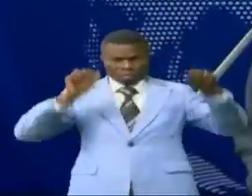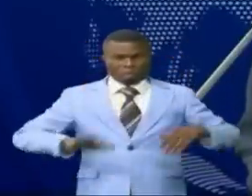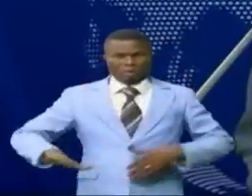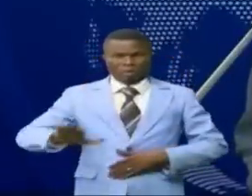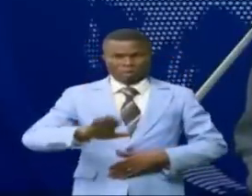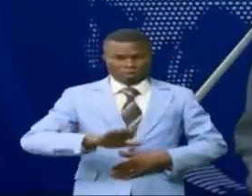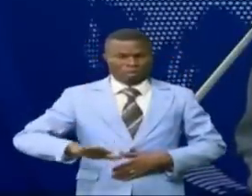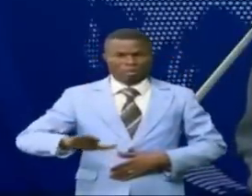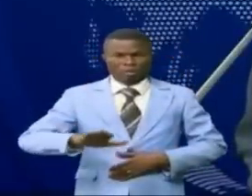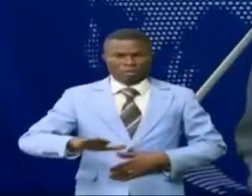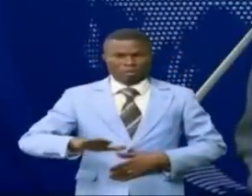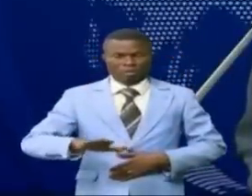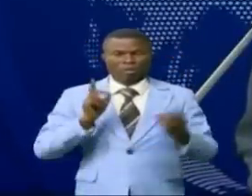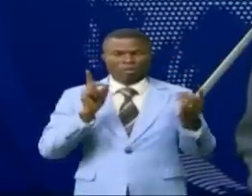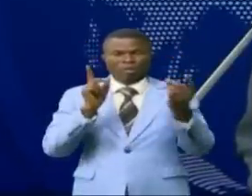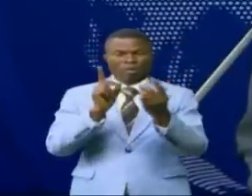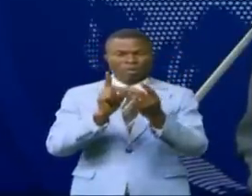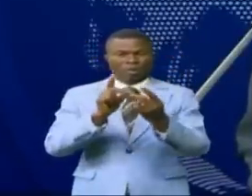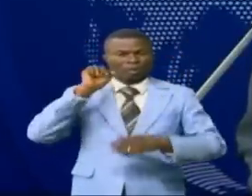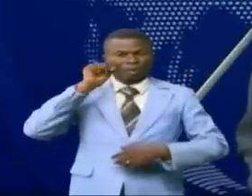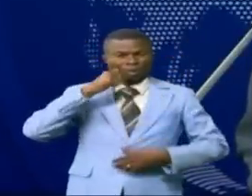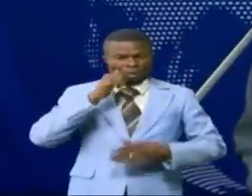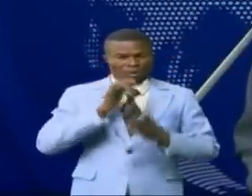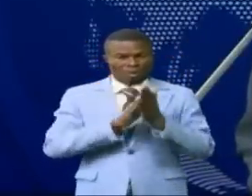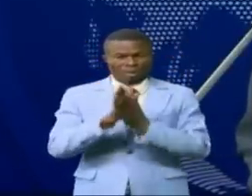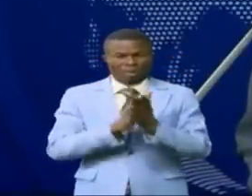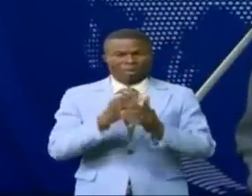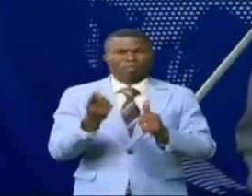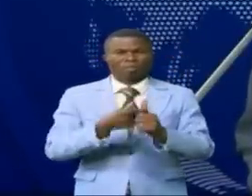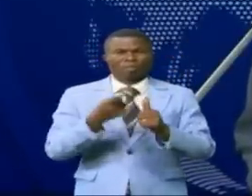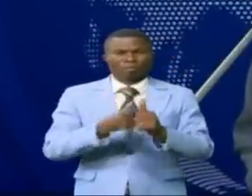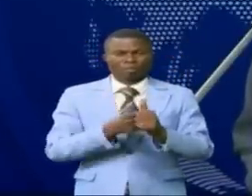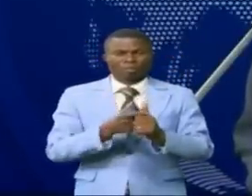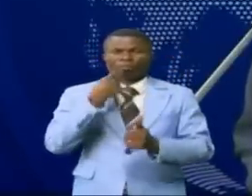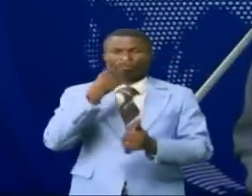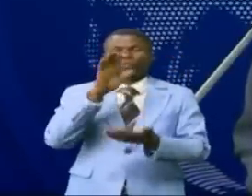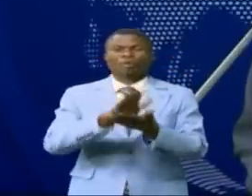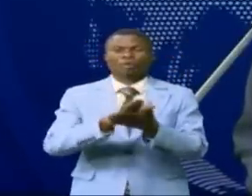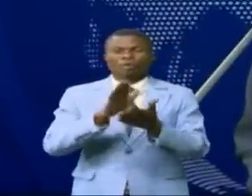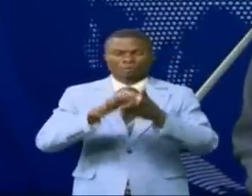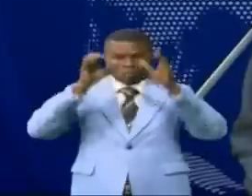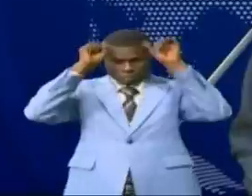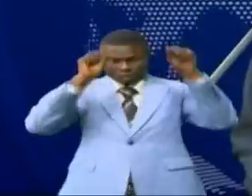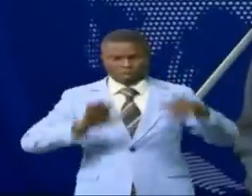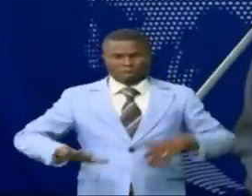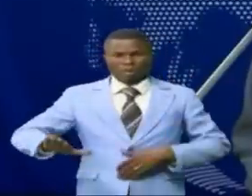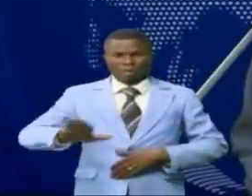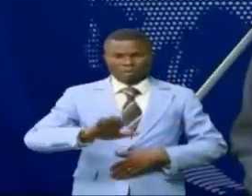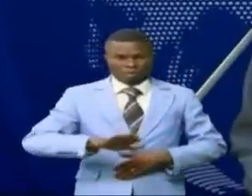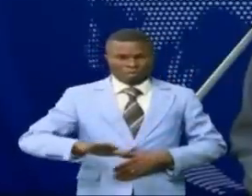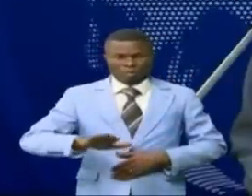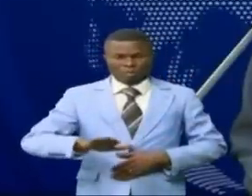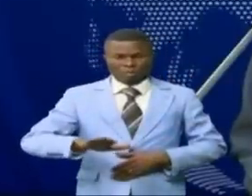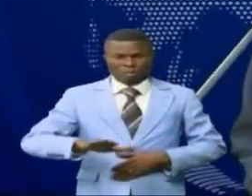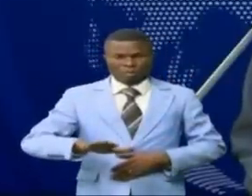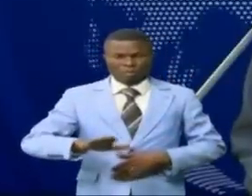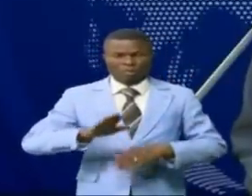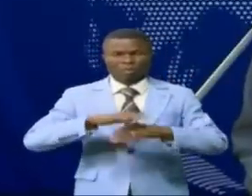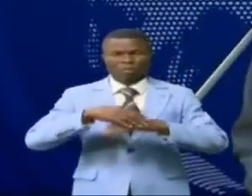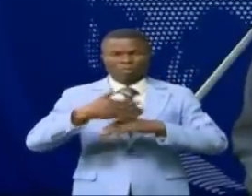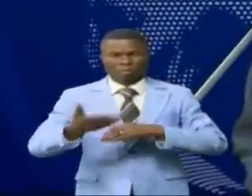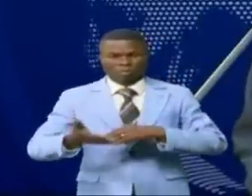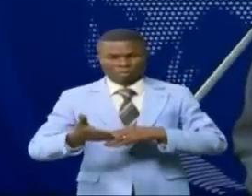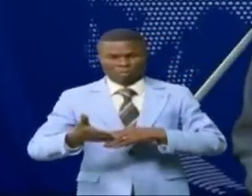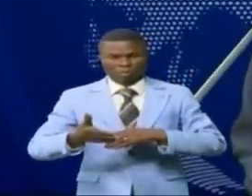République. Ce rendez-vous consiste justement à dire merci au président de la République après